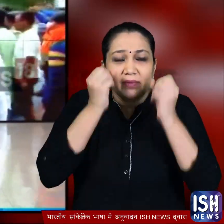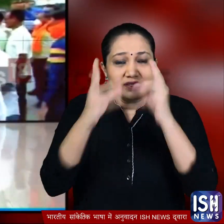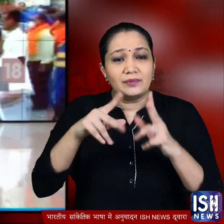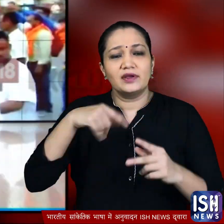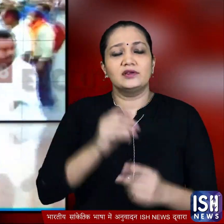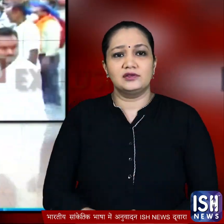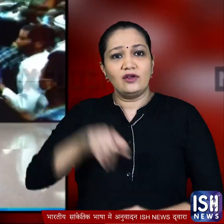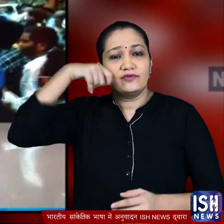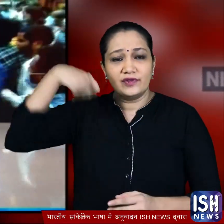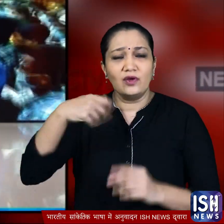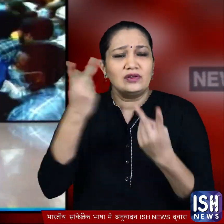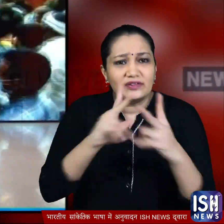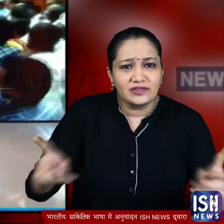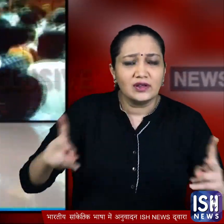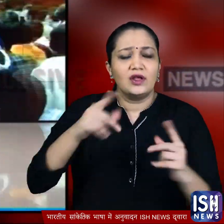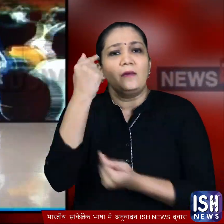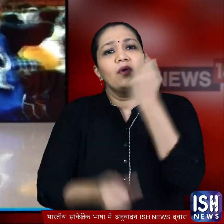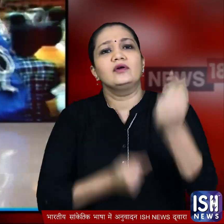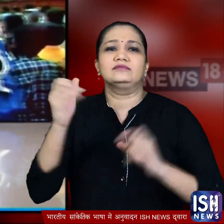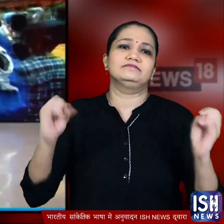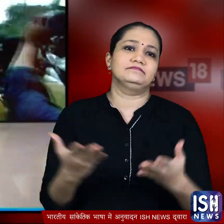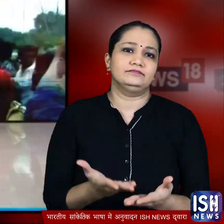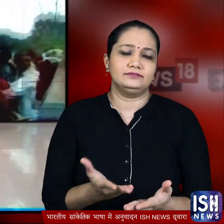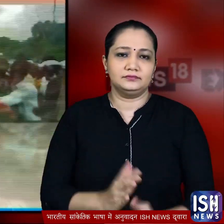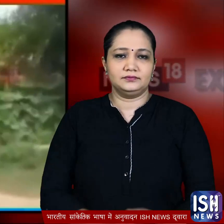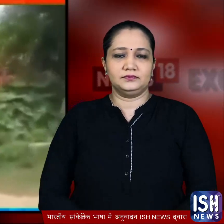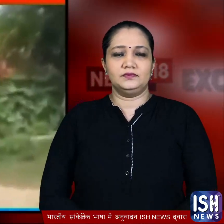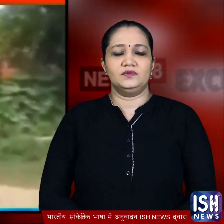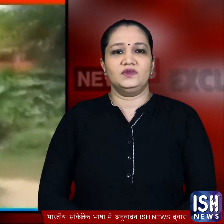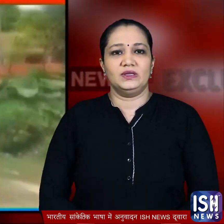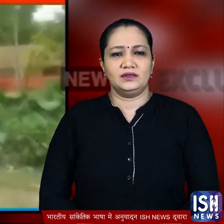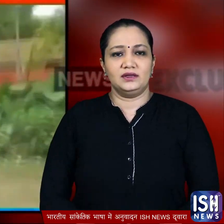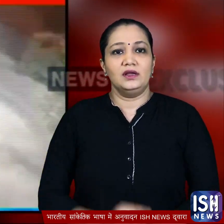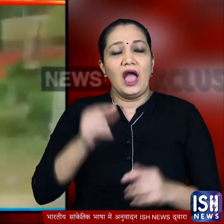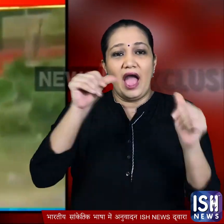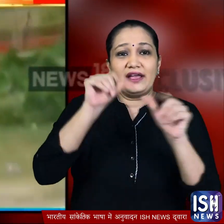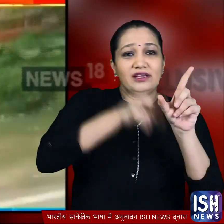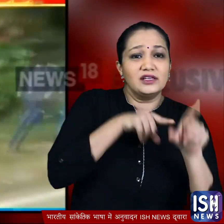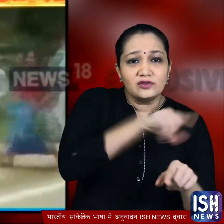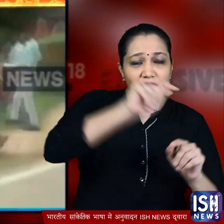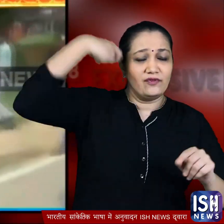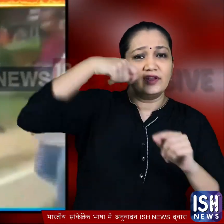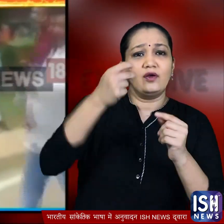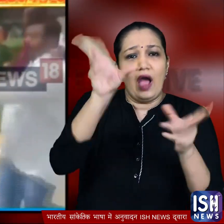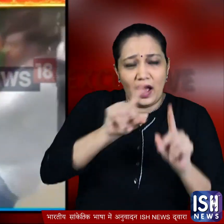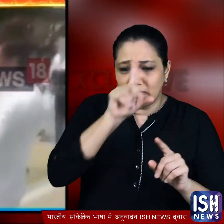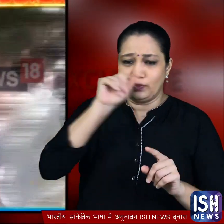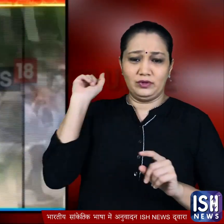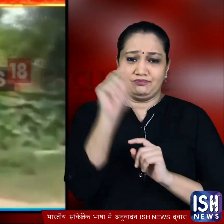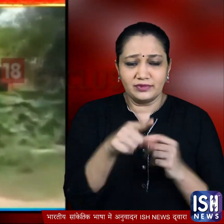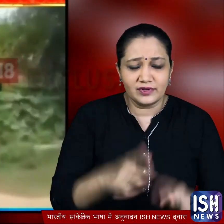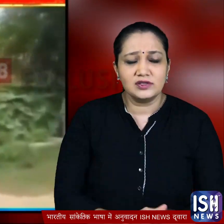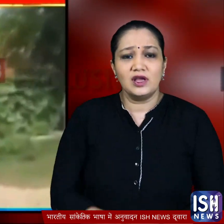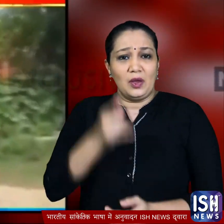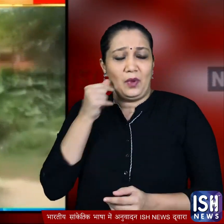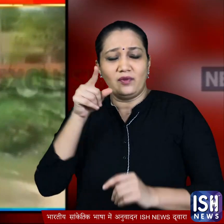हैरान करने वाली तस्वीरें सामने आने के बाद इस पर सियासत भी शुरू हो गई। और खुद अखिलेश यादव ने एक वीडियो रीट्वीट किया जिसमें एक